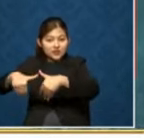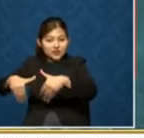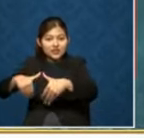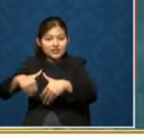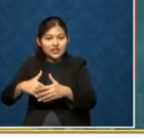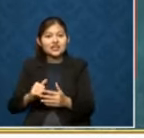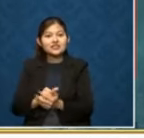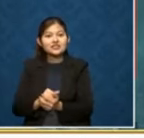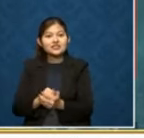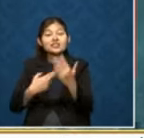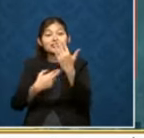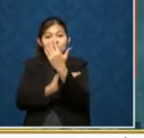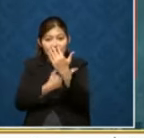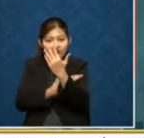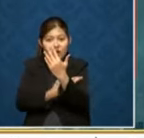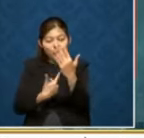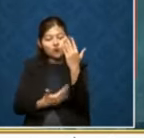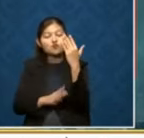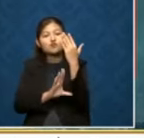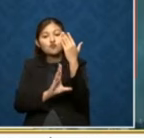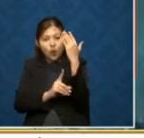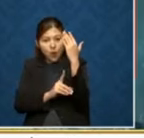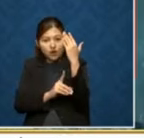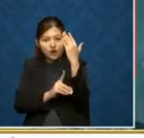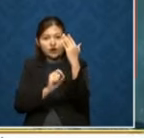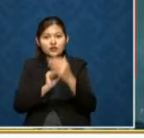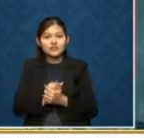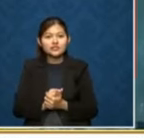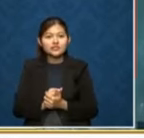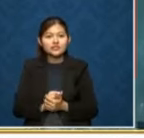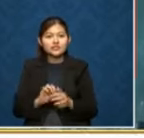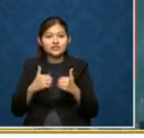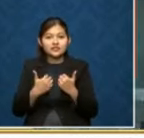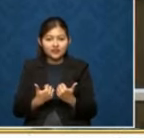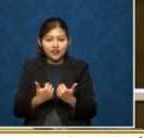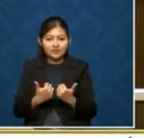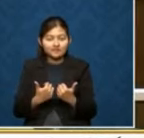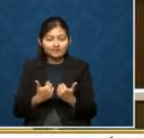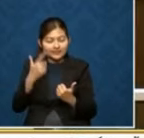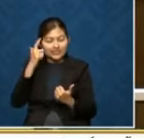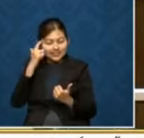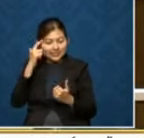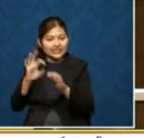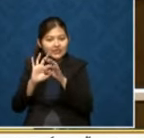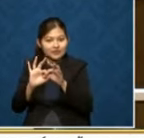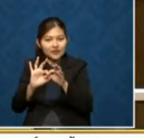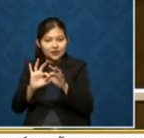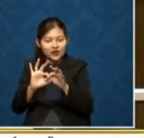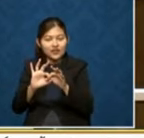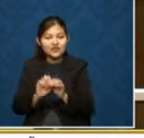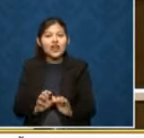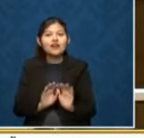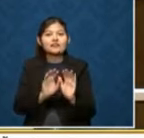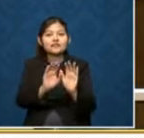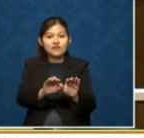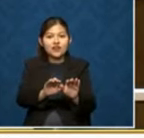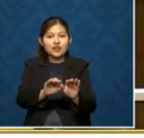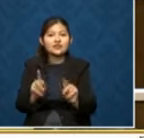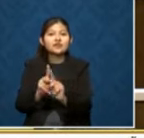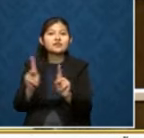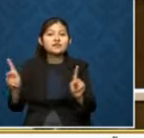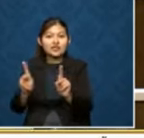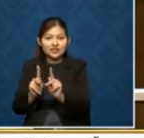ในจังหวัดระนองและจังหวัดชุมพรในสิ่งนี้เป็นสิ่งหนึ่งครับที่คงต้องฝากในชั้นกรรมธิ